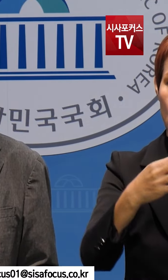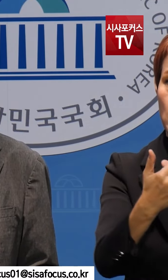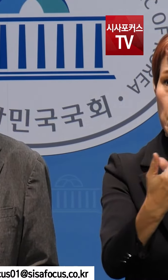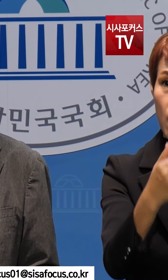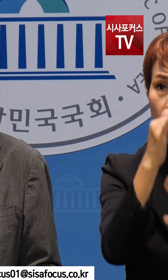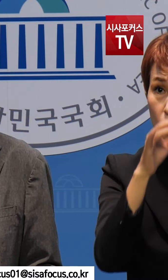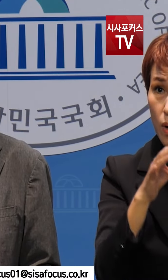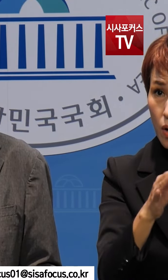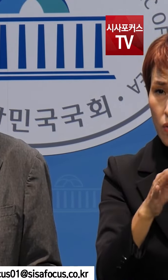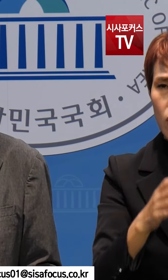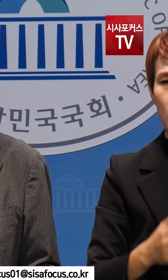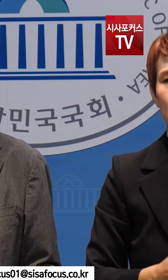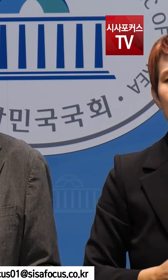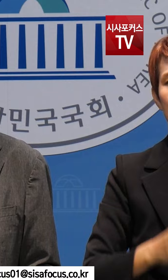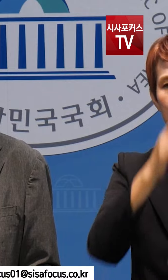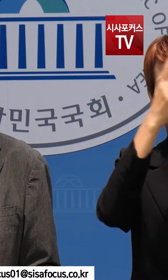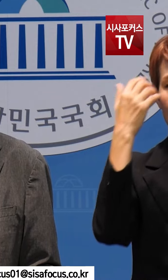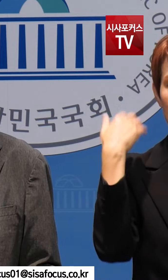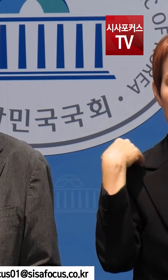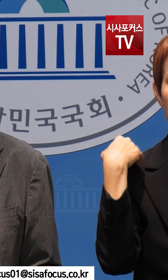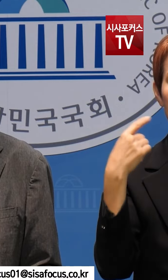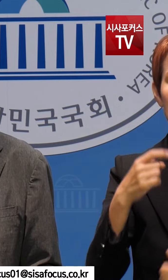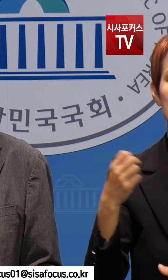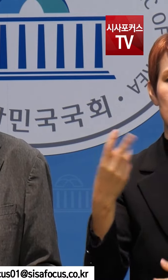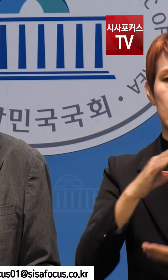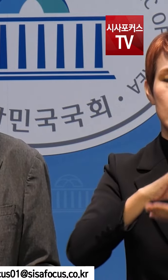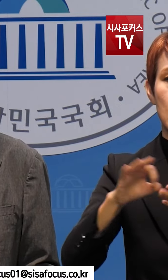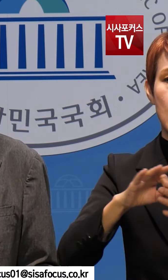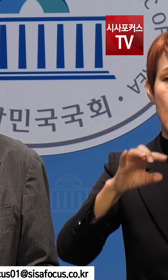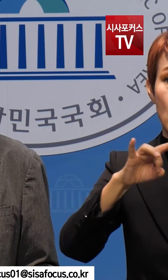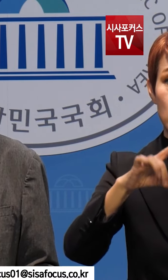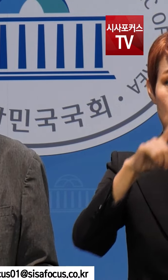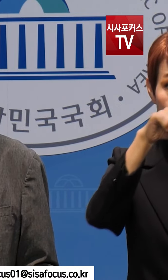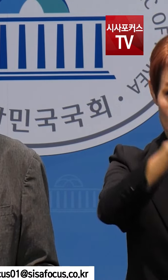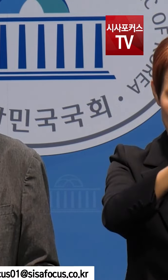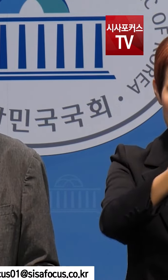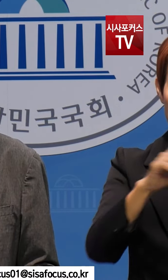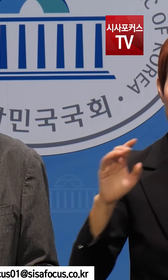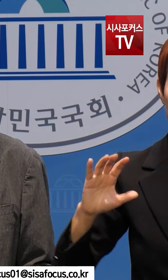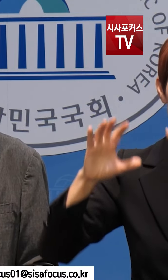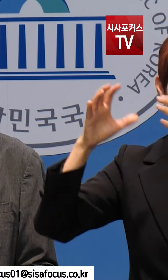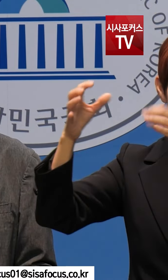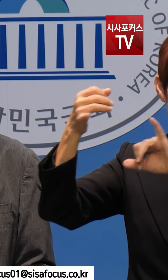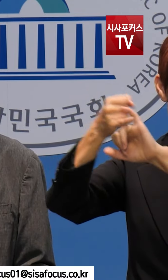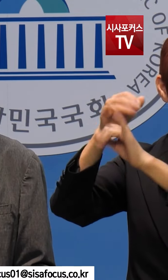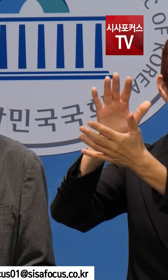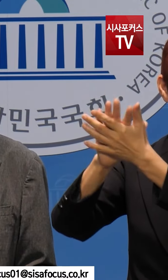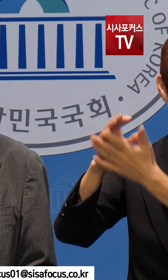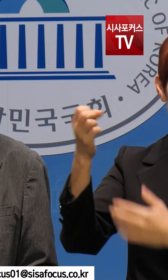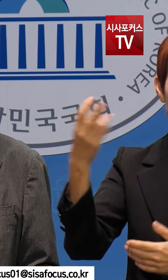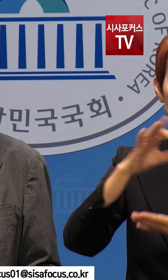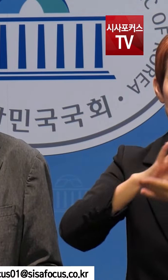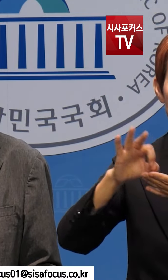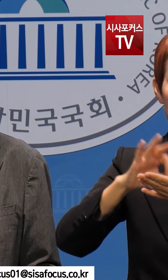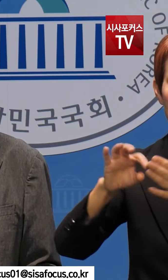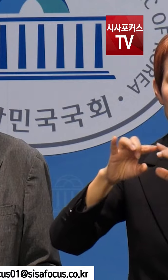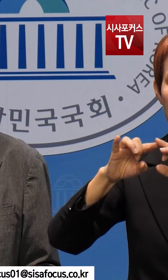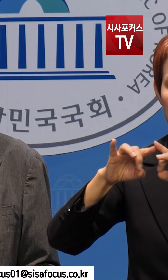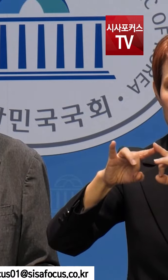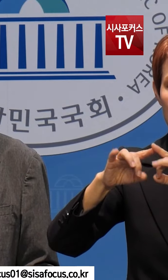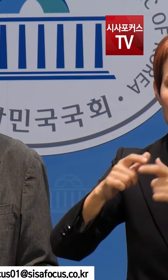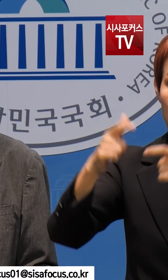탄손 중립 계획의 신재생에너지 목표 또 국제 사회에 약속한 재생에너지 세배 확대